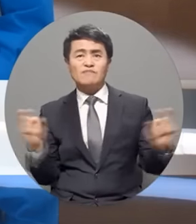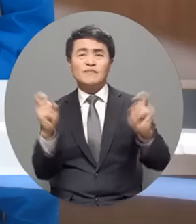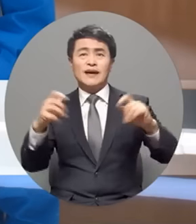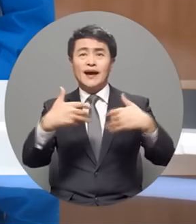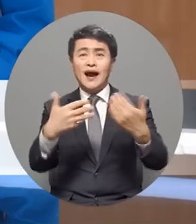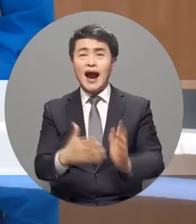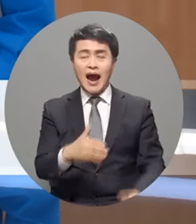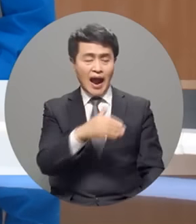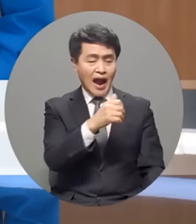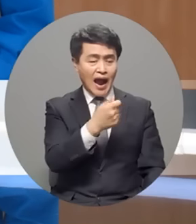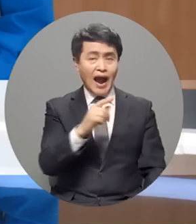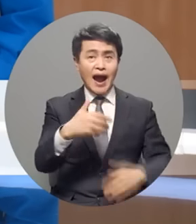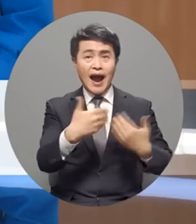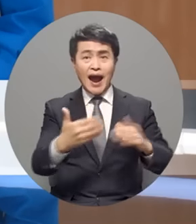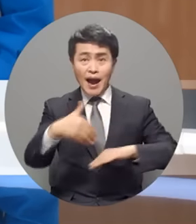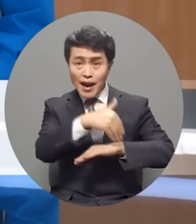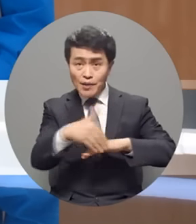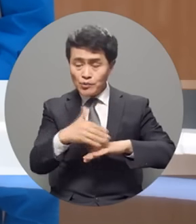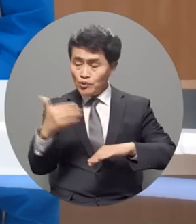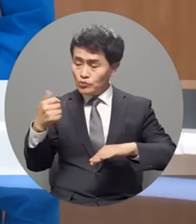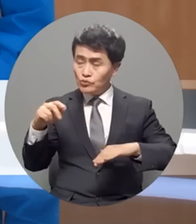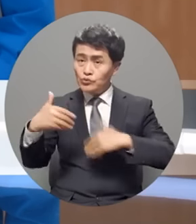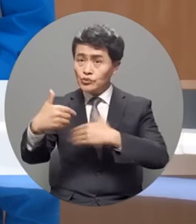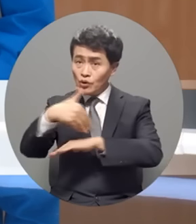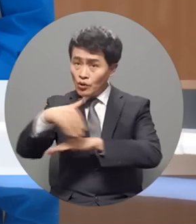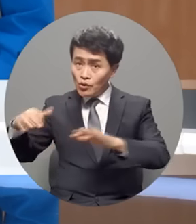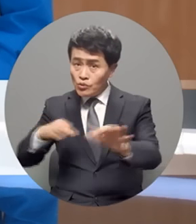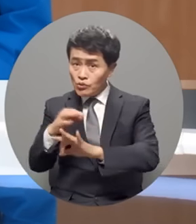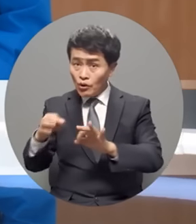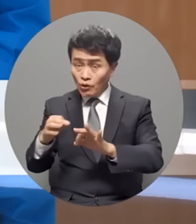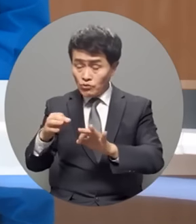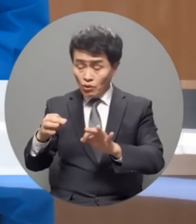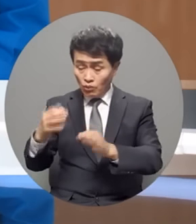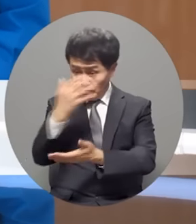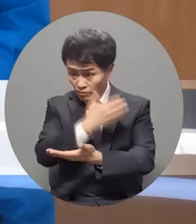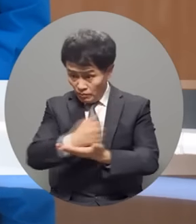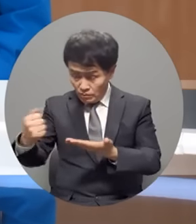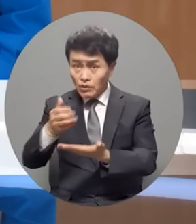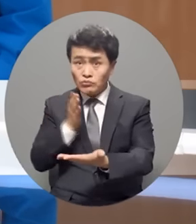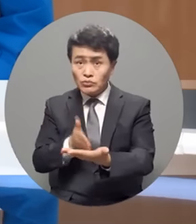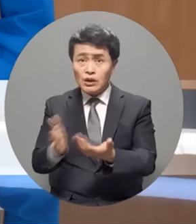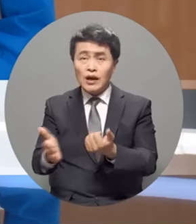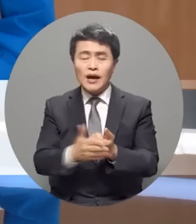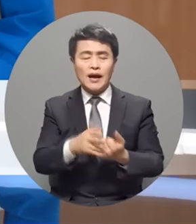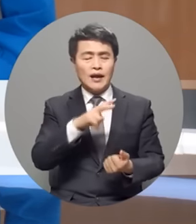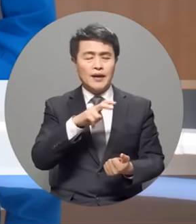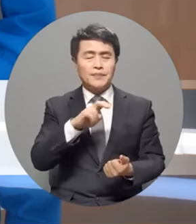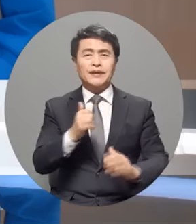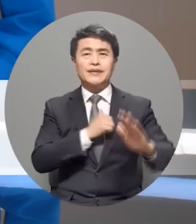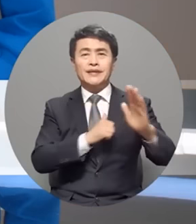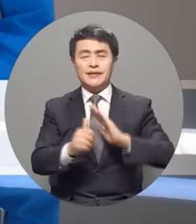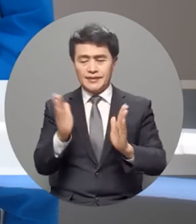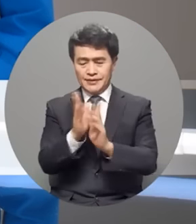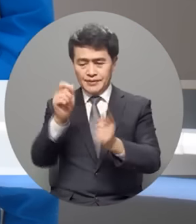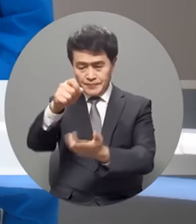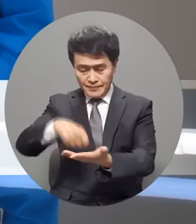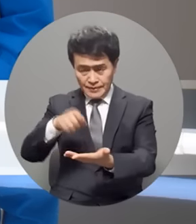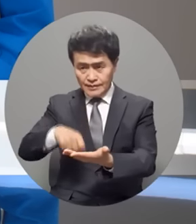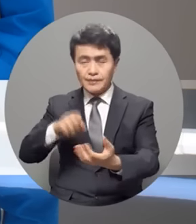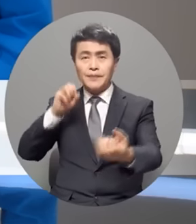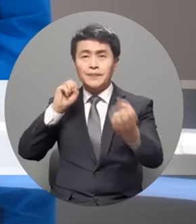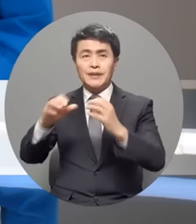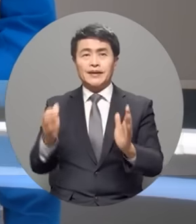뉴진스를 기획했던 민희진 대표의 경영권 탈취 계획이 드러났다고 주장했고, 민 대표는 직접 기자회견을 열어서 이를